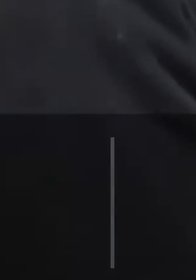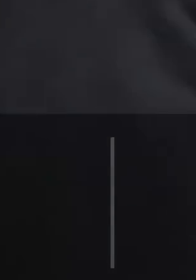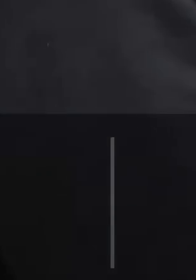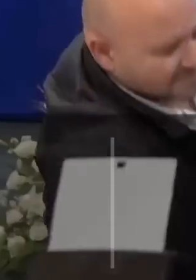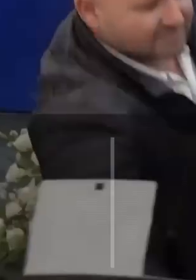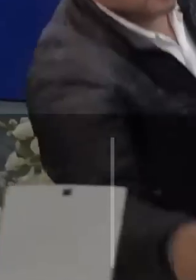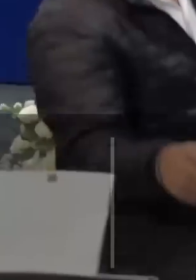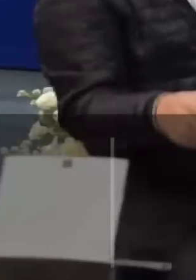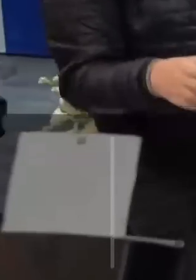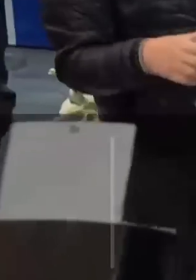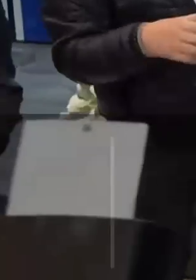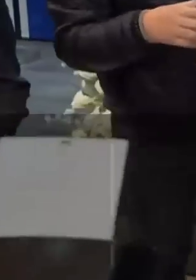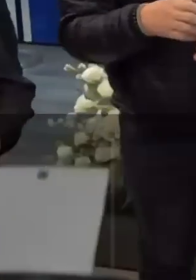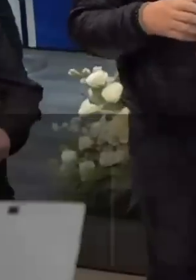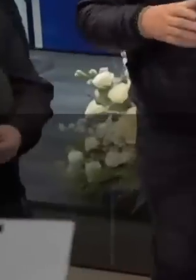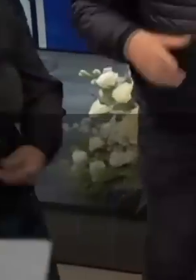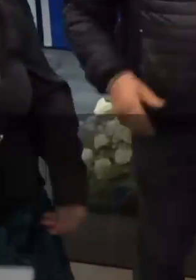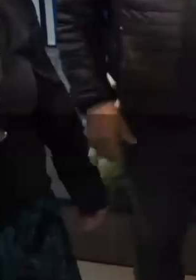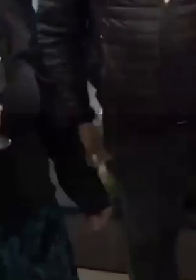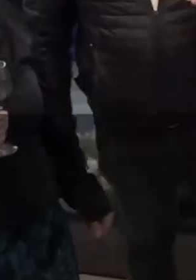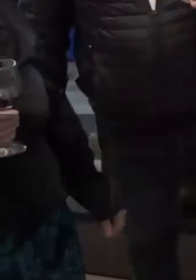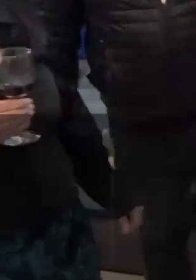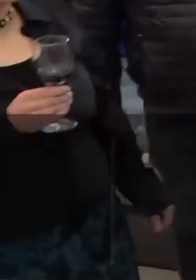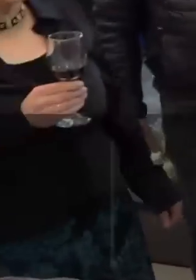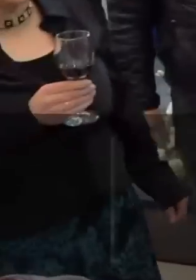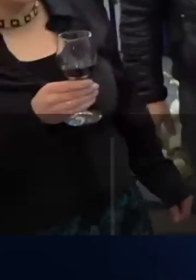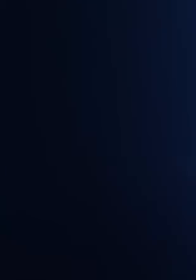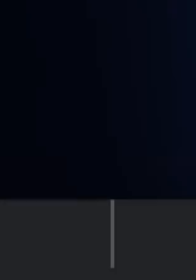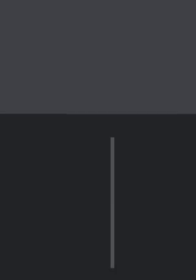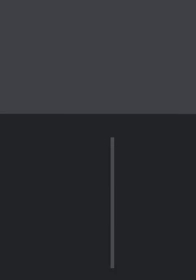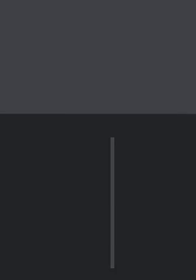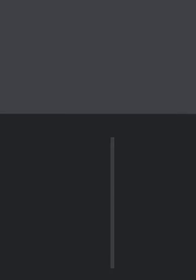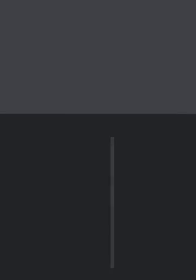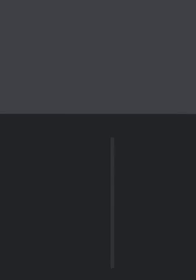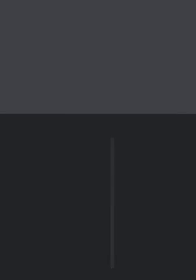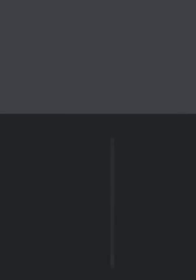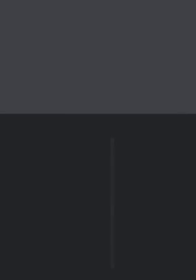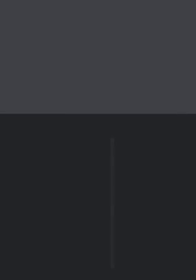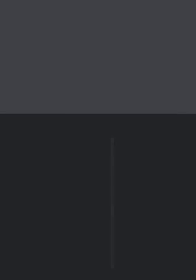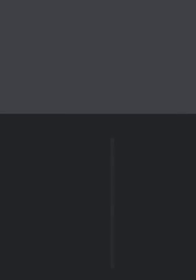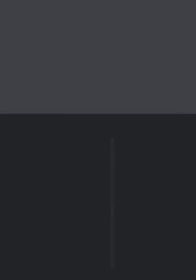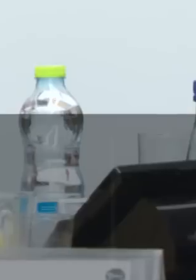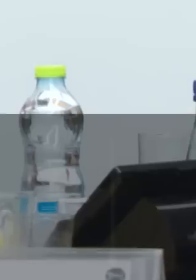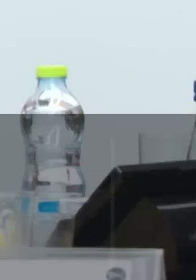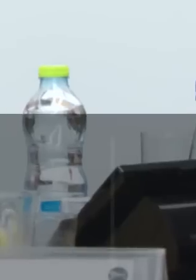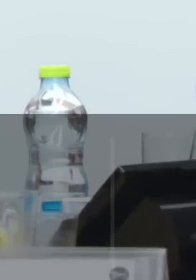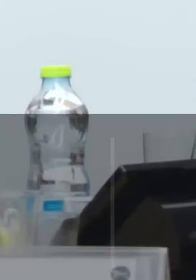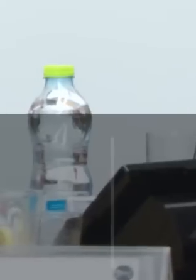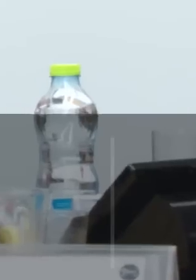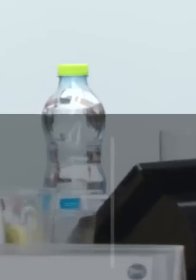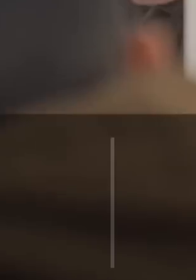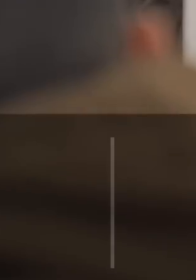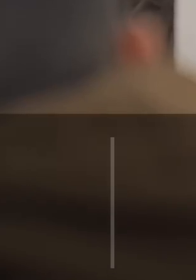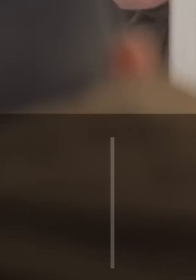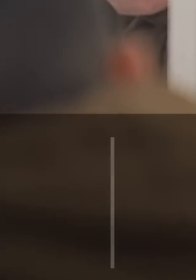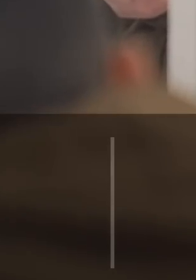לאומי. חיי כולכם, עם ישראל חי, לחיים, לחיים. הספר שכתב הרמטכ"ל היוצא כוכבי